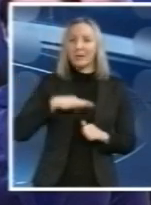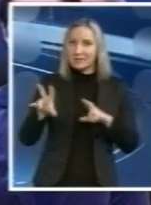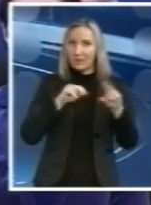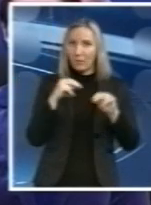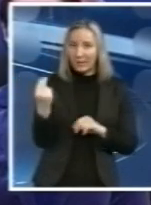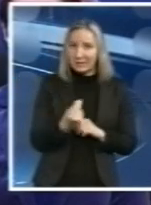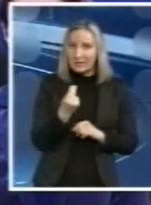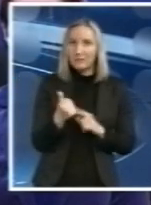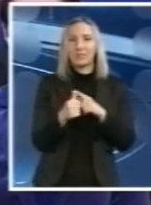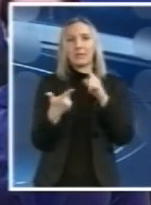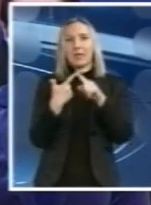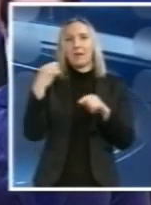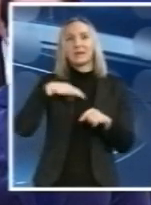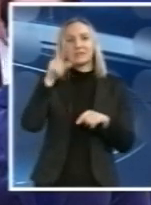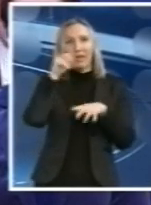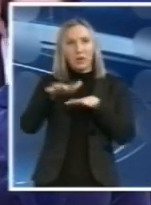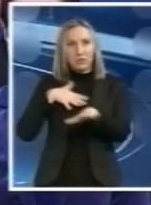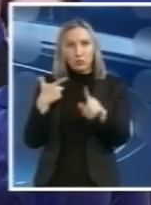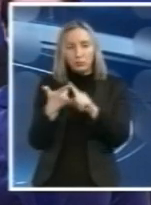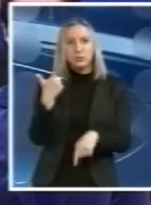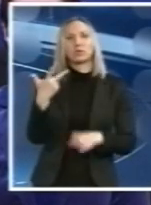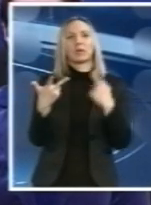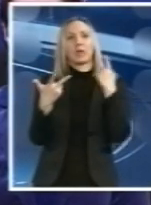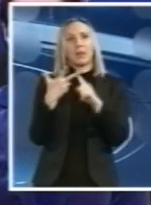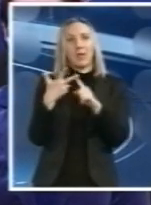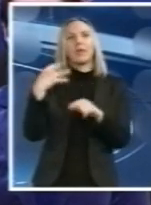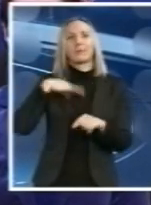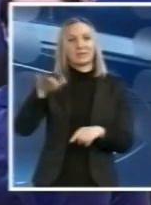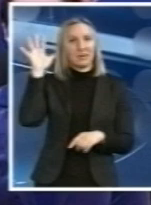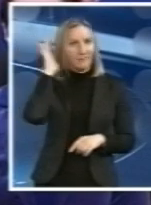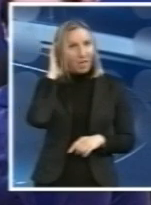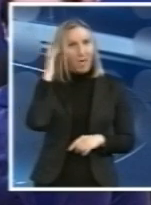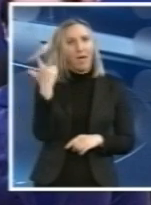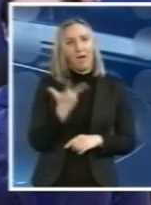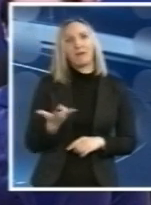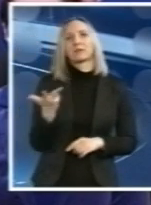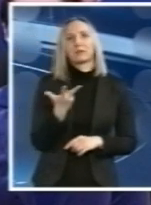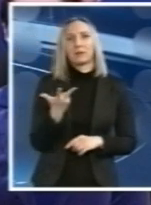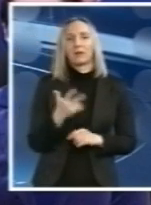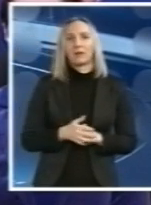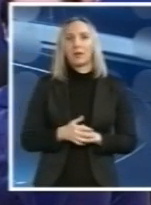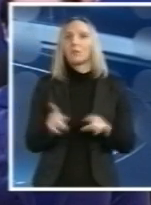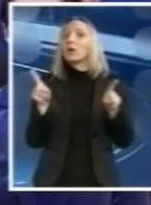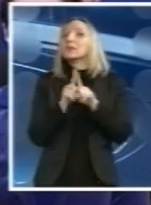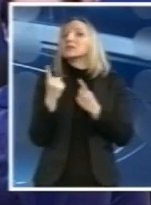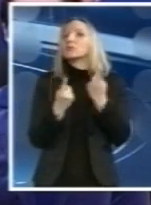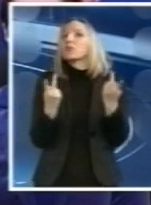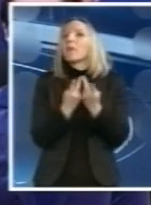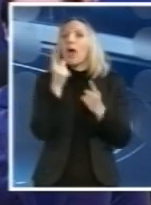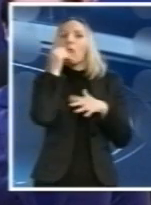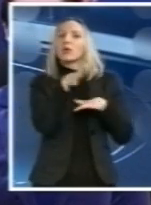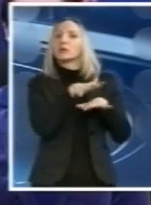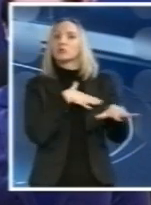Republike Srbije, predsjednik Narodne skupštine i predsjednik vlade. Pod istim uslovima kao i